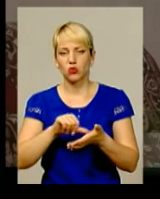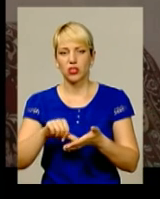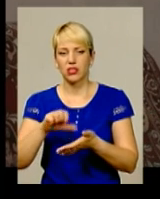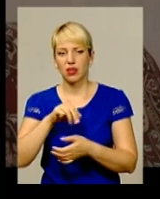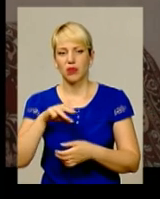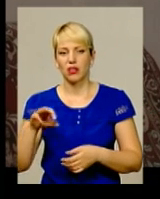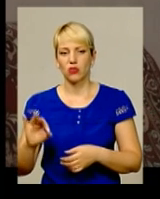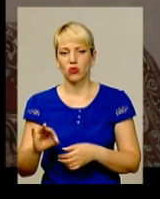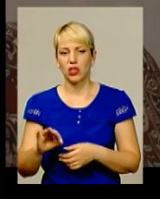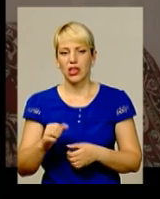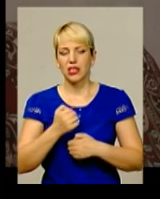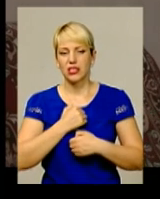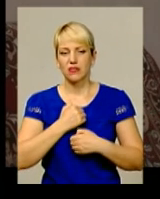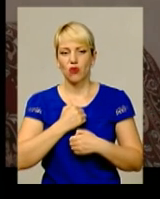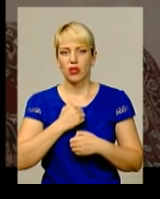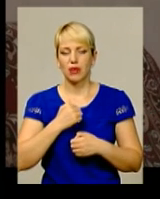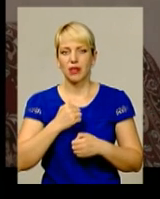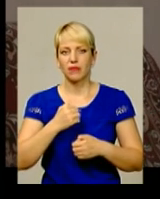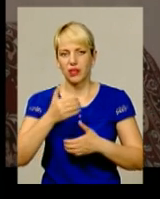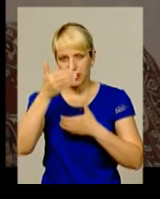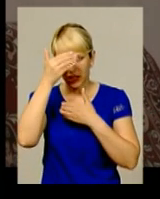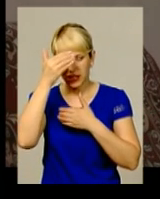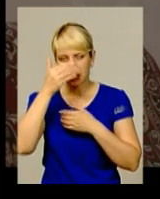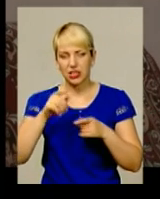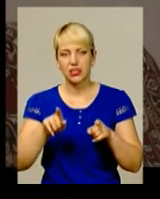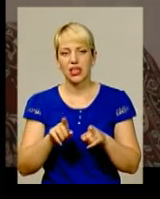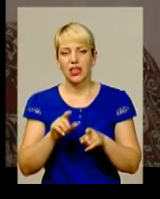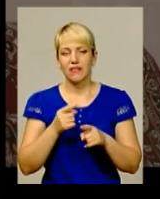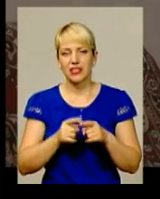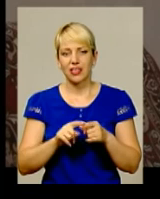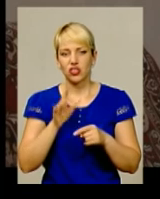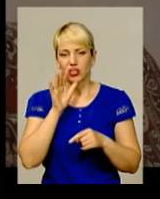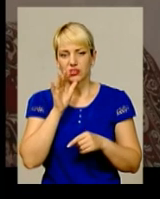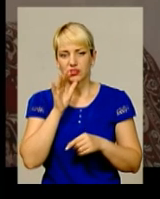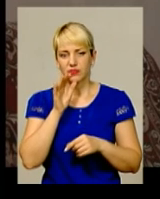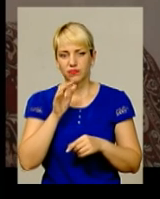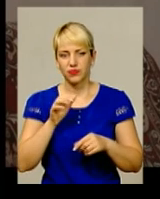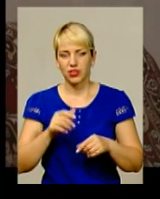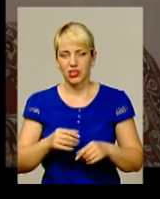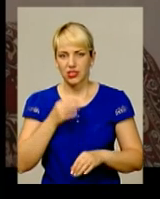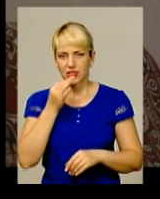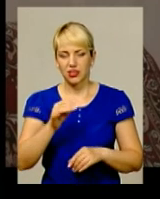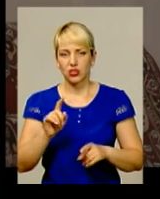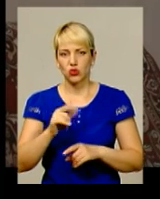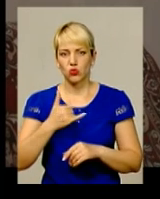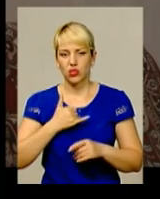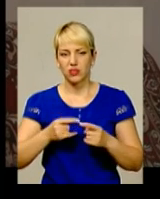АТО, і з воїнами-інтернаціоналістами. І в цей час, от сказати, що в нас в